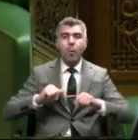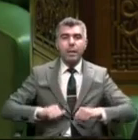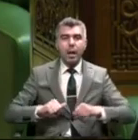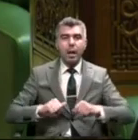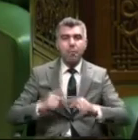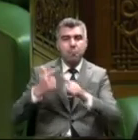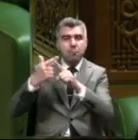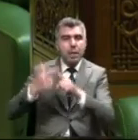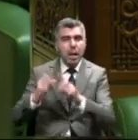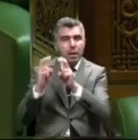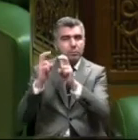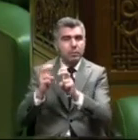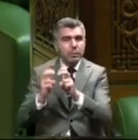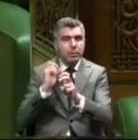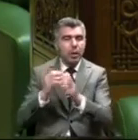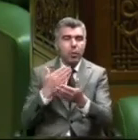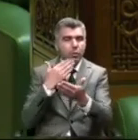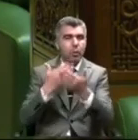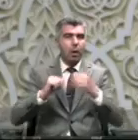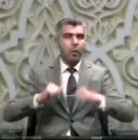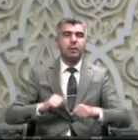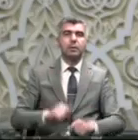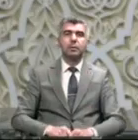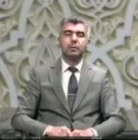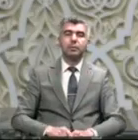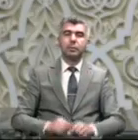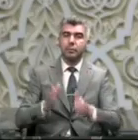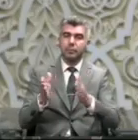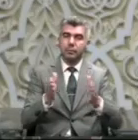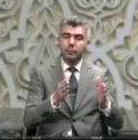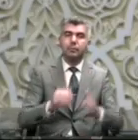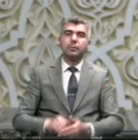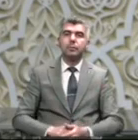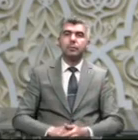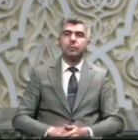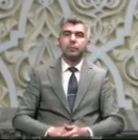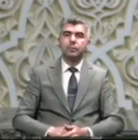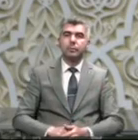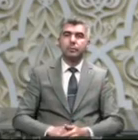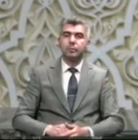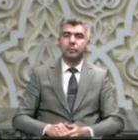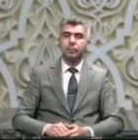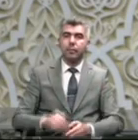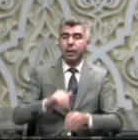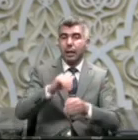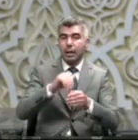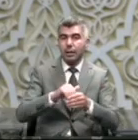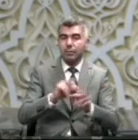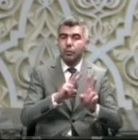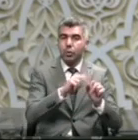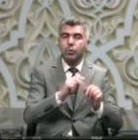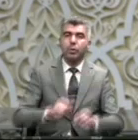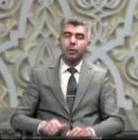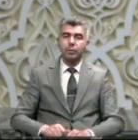غير المستدامه وشكرا سيد الوزير شكرا لكم السيد المستشار المحترم الكلمه الان لمجموعه الدستور